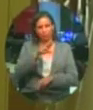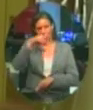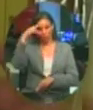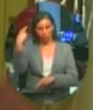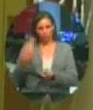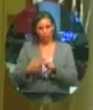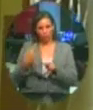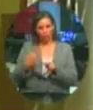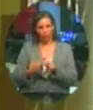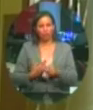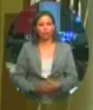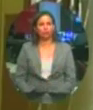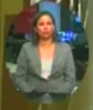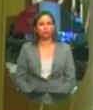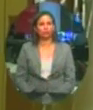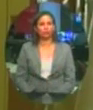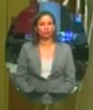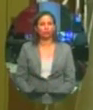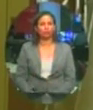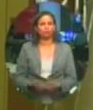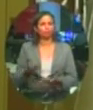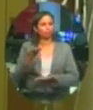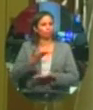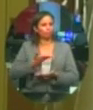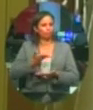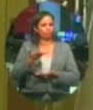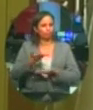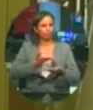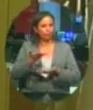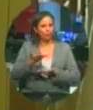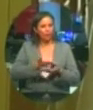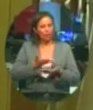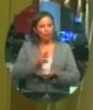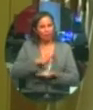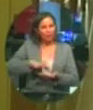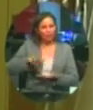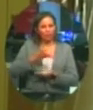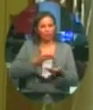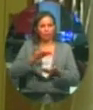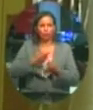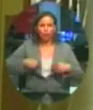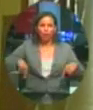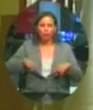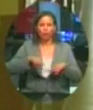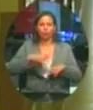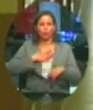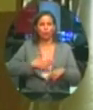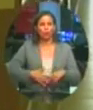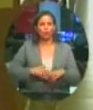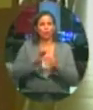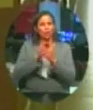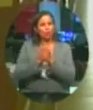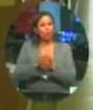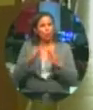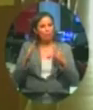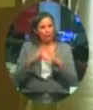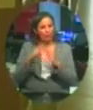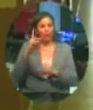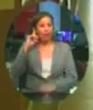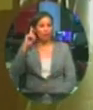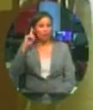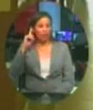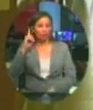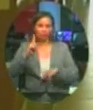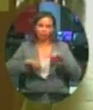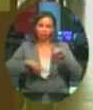כמו בכל מערכת יחסים, כולנו רוצים להגיע לשלום בית. זאת השאיפה שלנו תמיד. אבל יש פעמים ששלום בית הוא בלתי